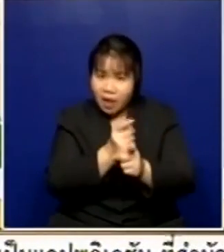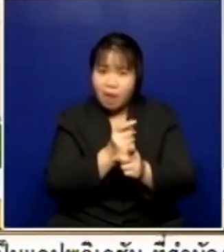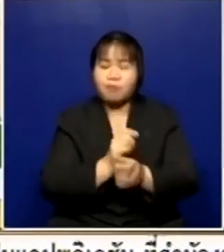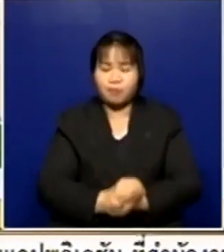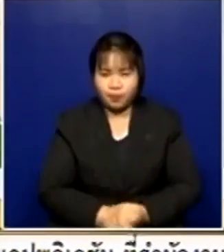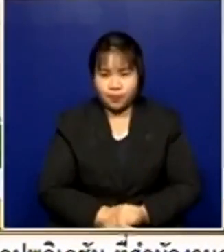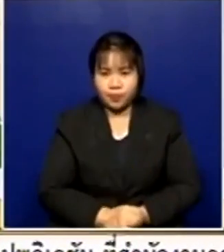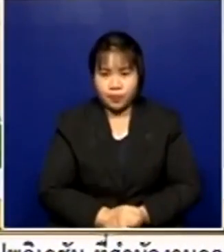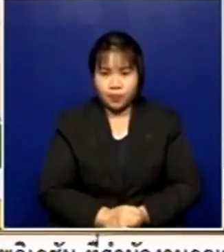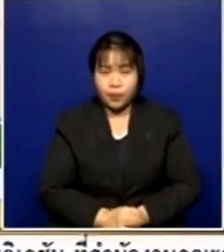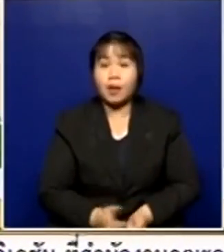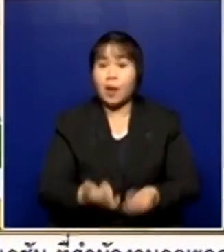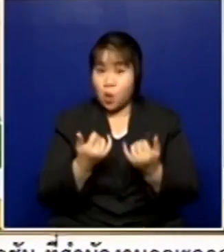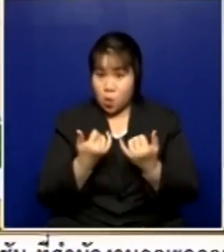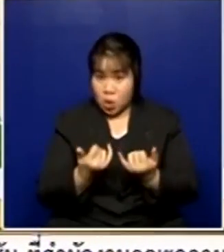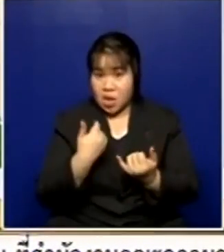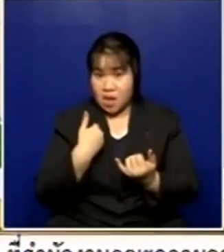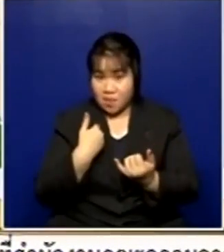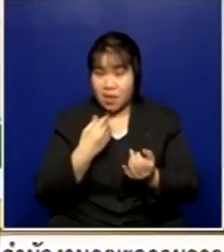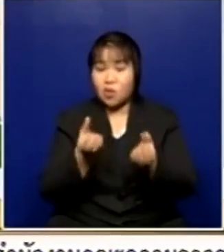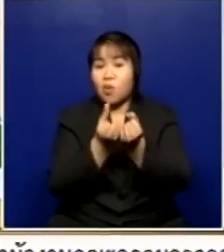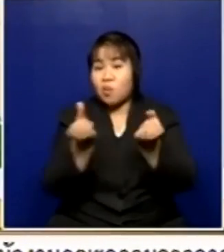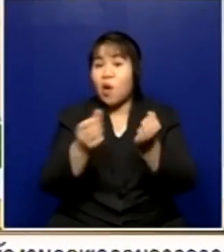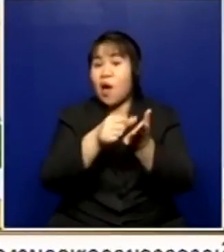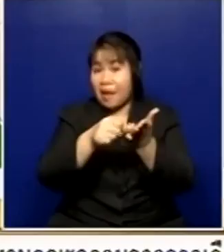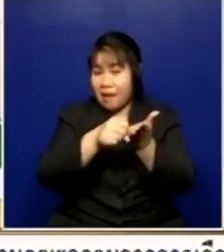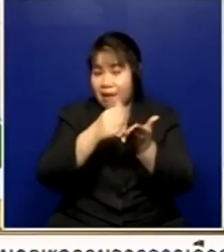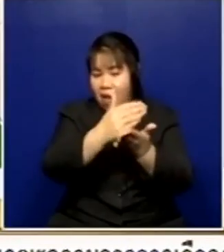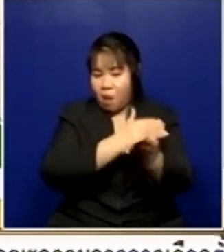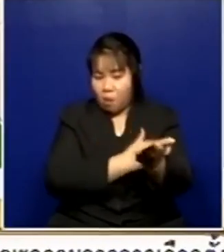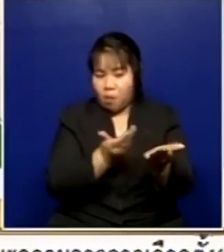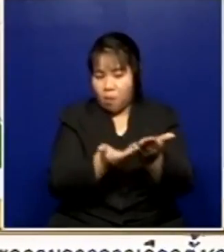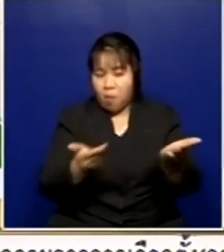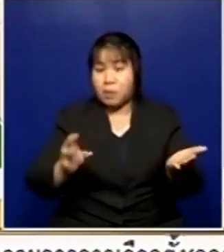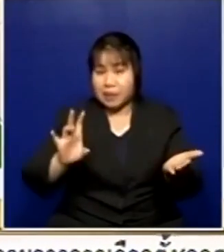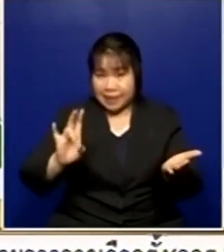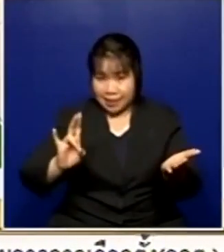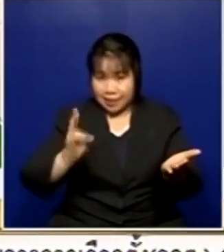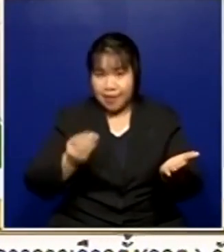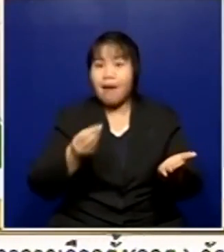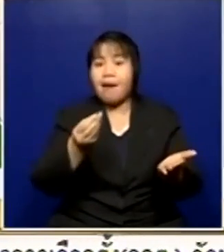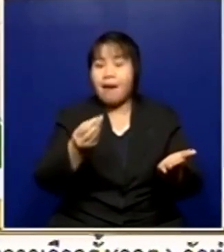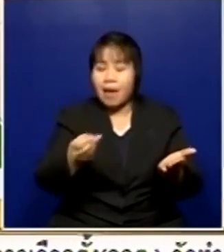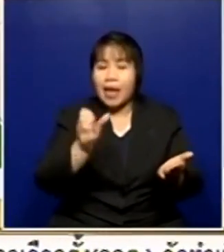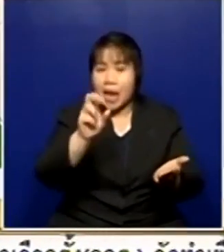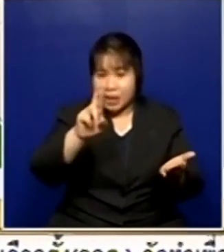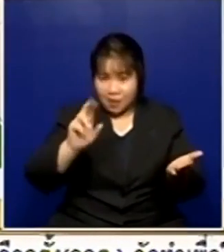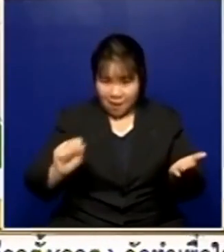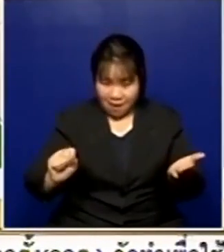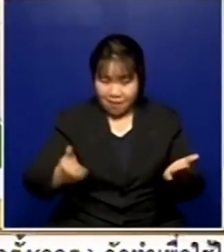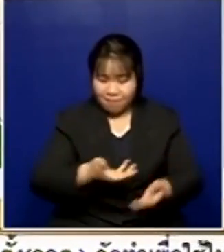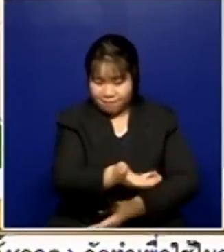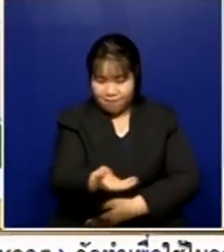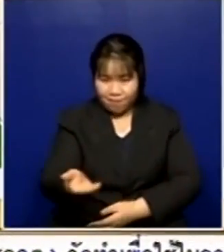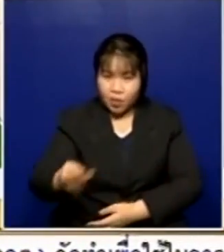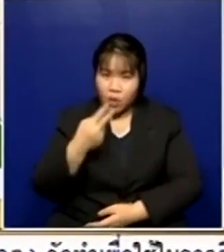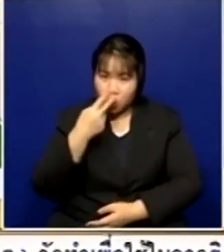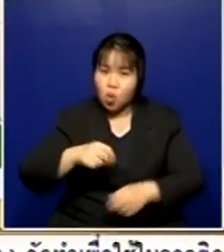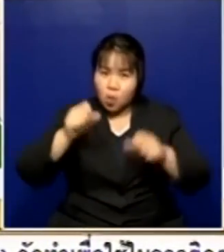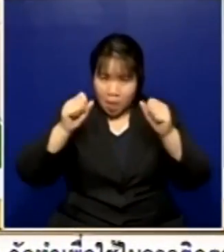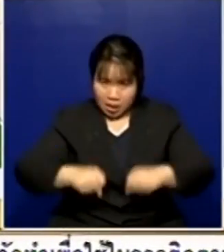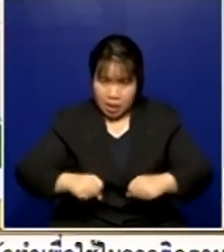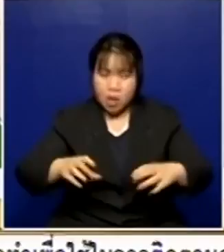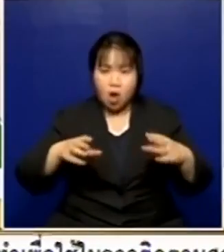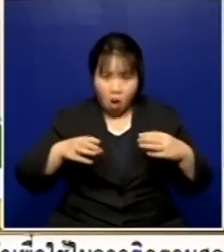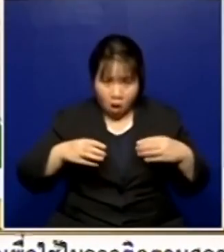ในวันนี้มีร่างแก้ไขรัฐธรรมนูญทั้งหมด 7ฉบับเสนอให้ท่านสมาชิกรัฐสภาได้ลงมติเห็นชอบ